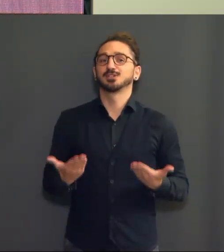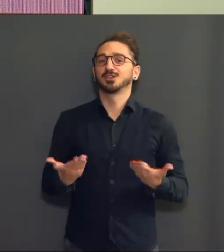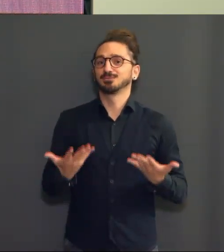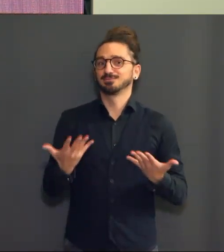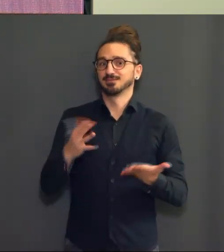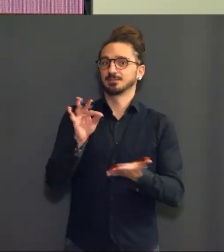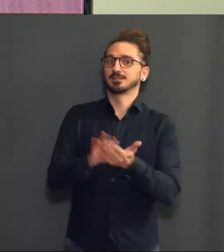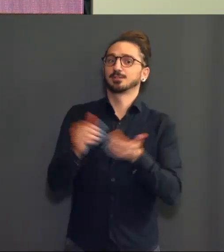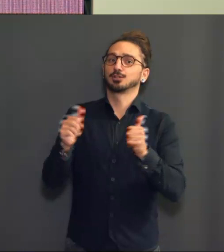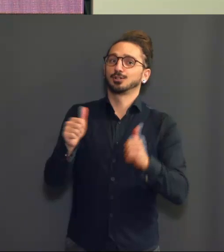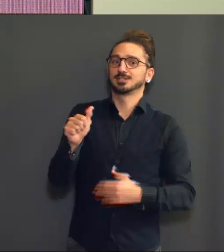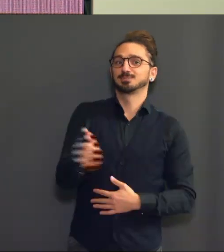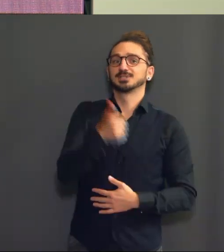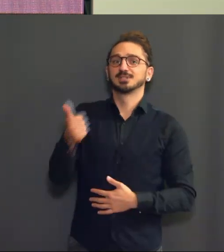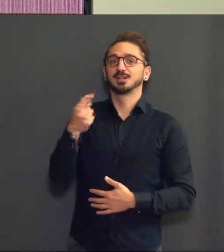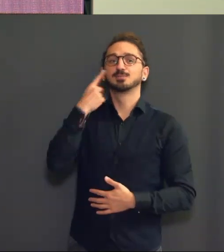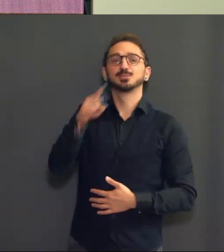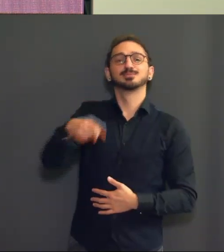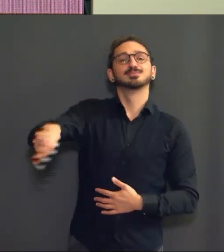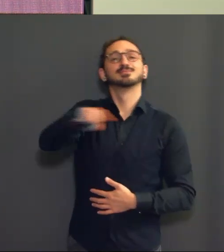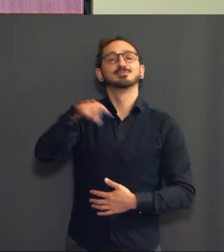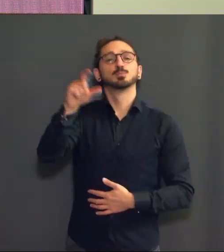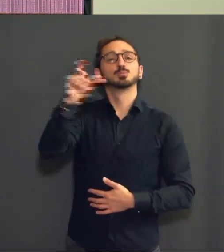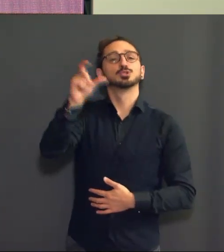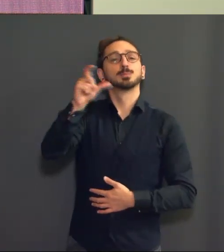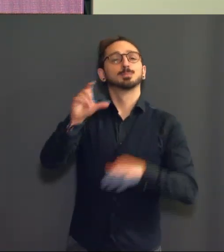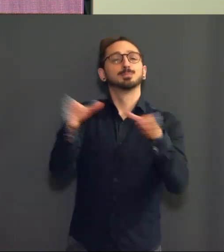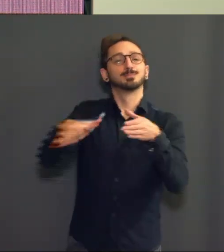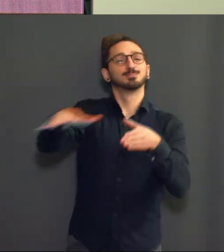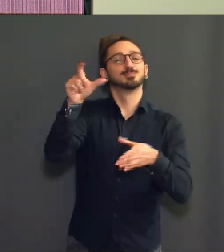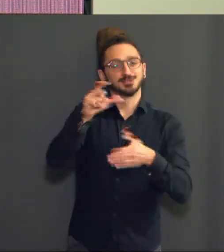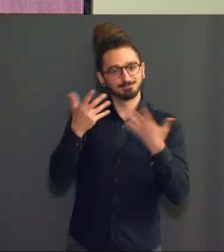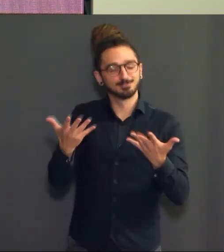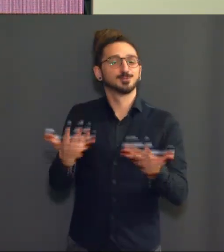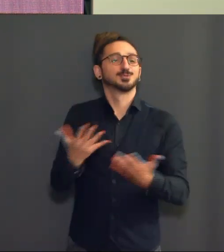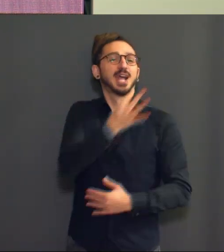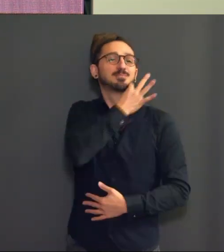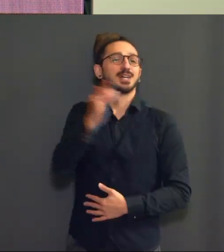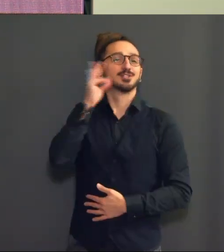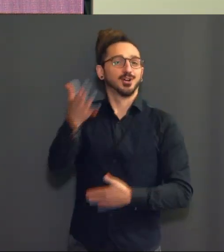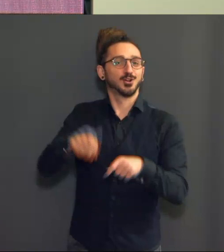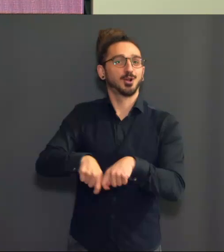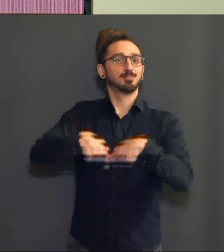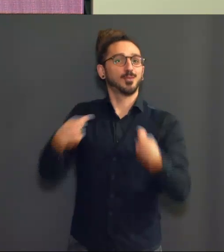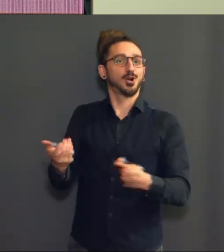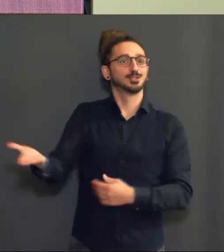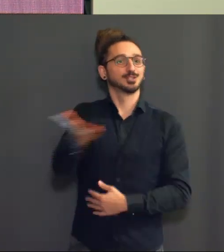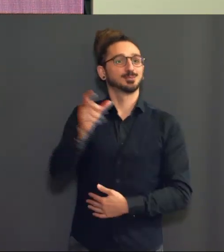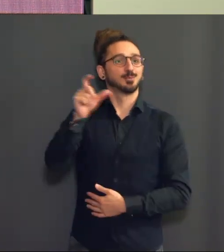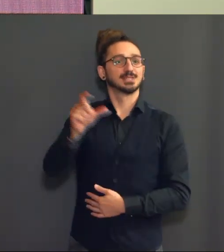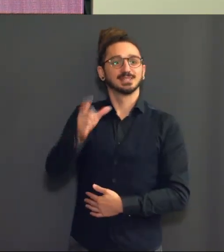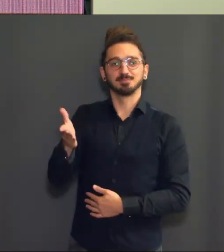le Ramadan commence ce jour en Belgique. C'est ici aussi pour le Ramadan, comme c'était le cas pour Pâques, la deuxième